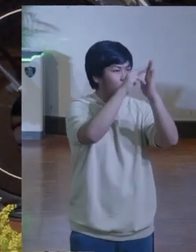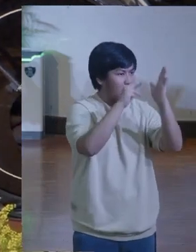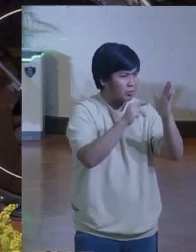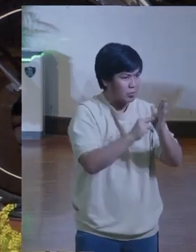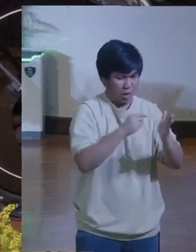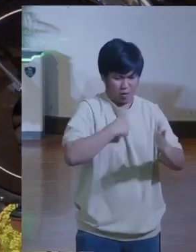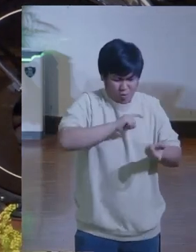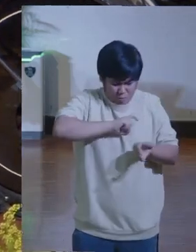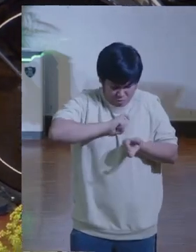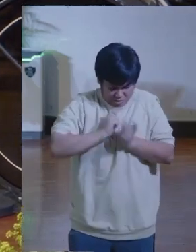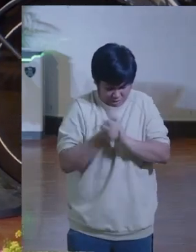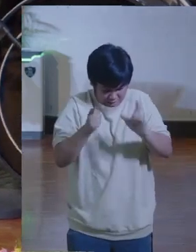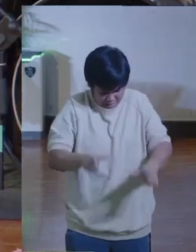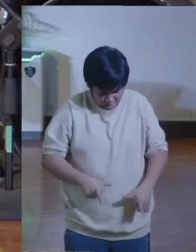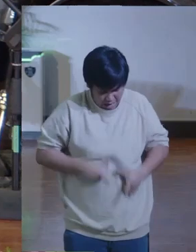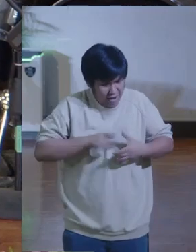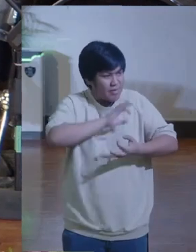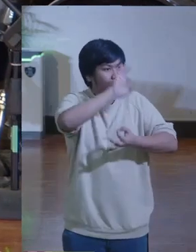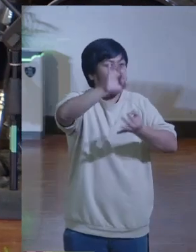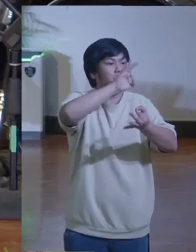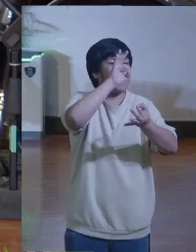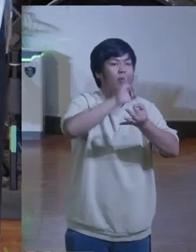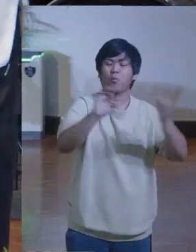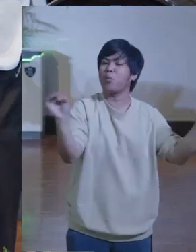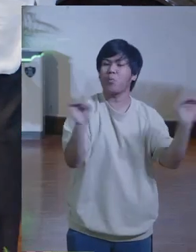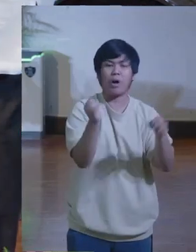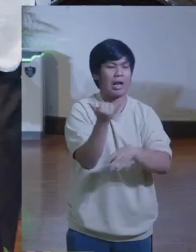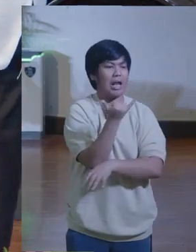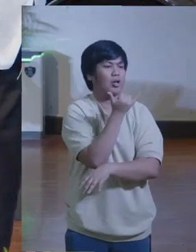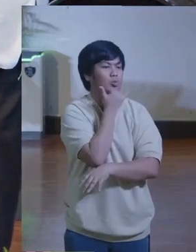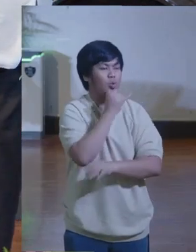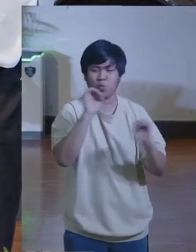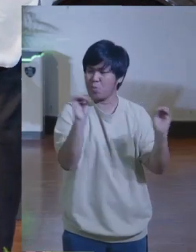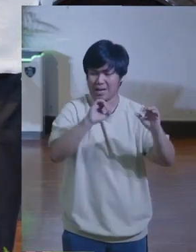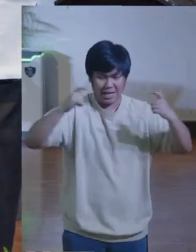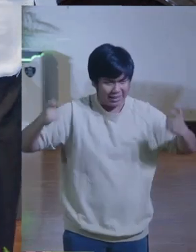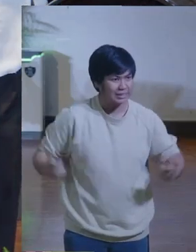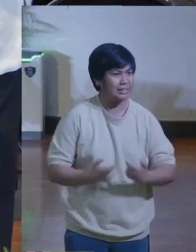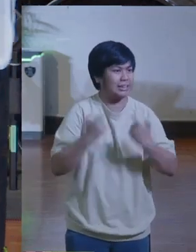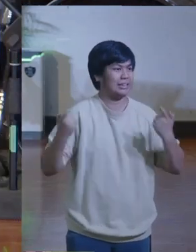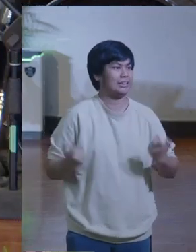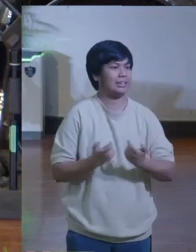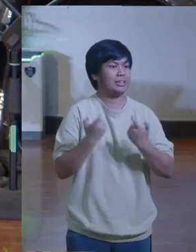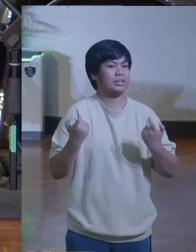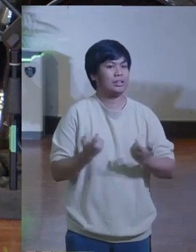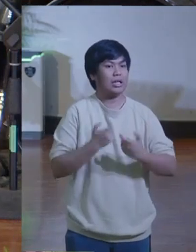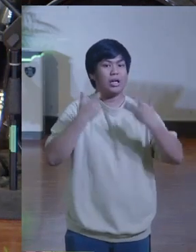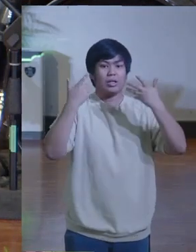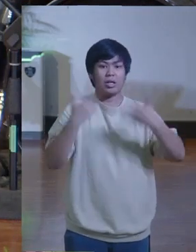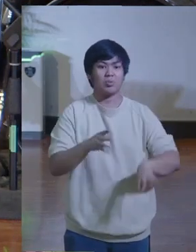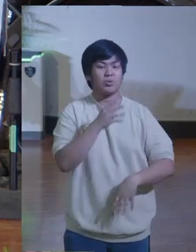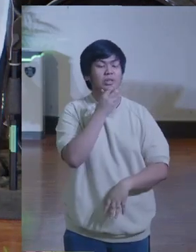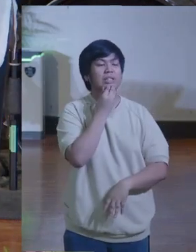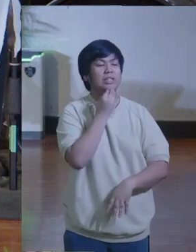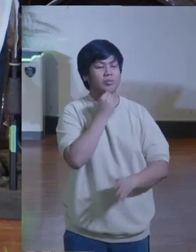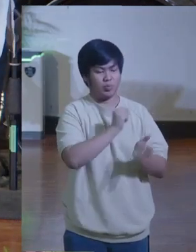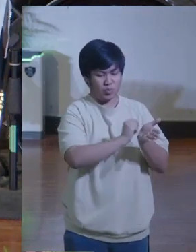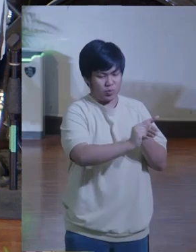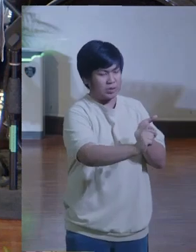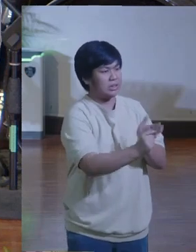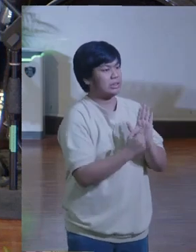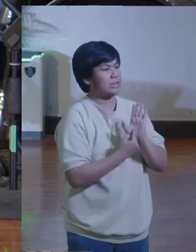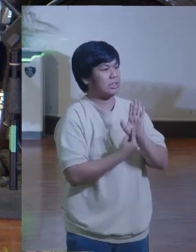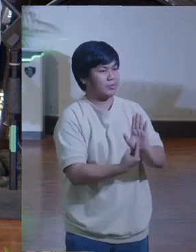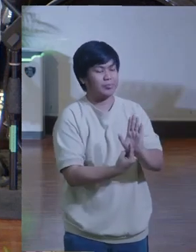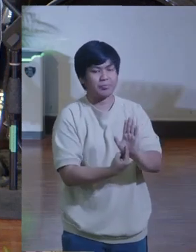Diyos. Hindi ako magkakasala. Yun ang sinasabi niya. Tapos anong sabi ng Hebrews 4:14 to